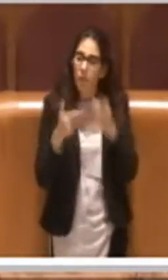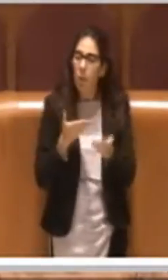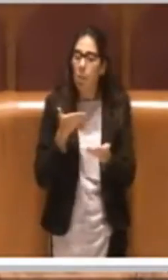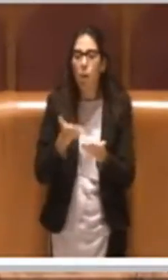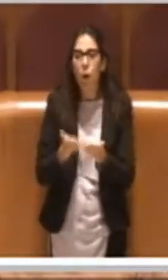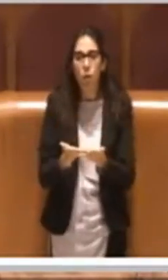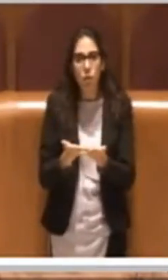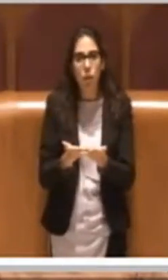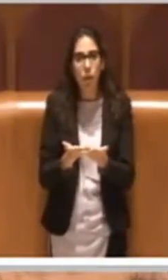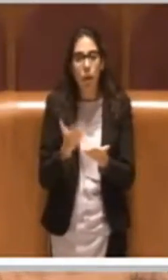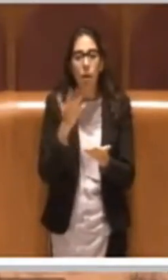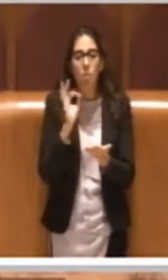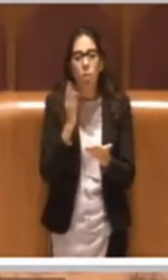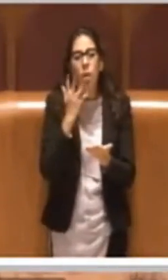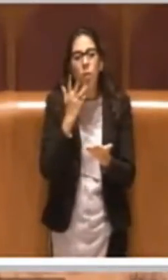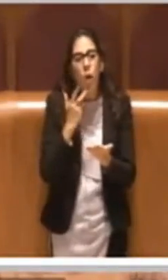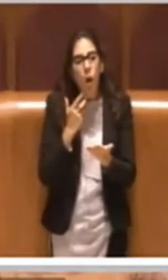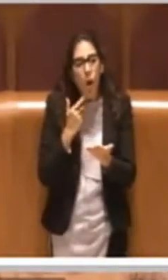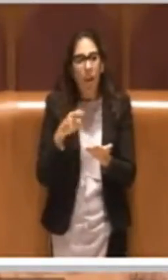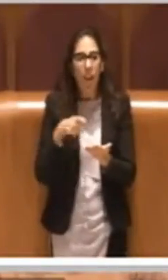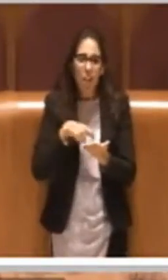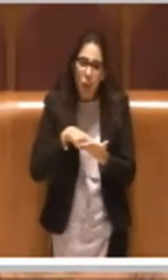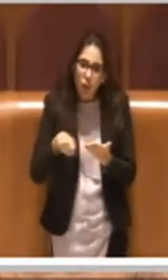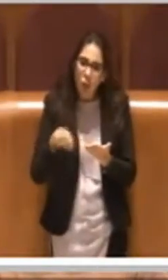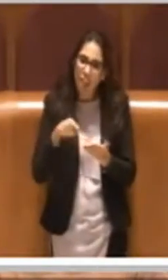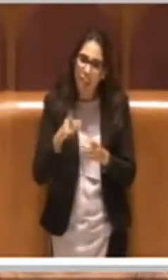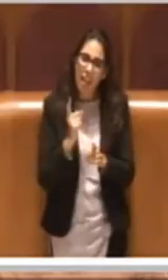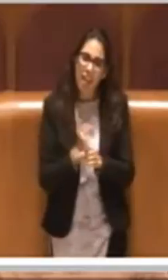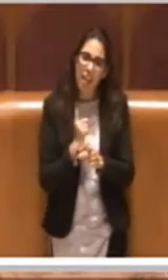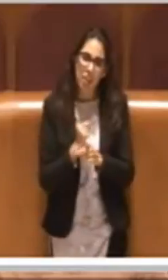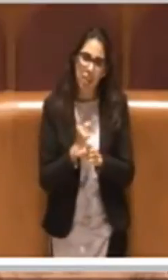di rimarcare questa necessità,